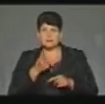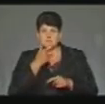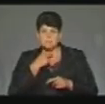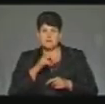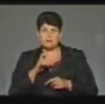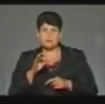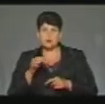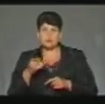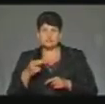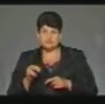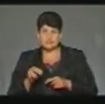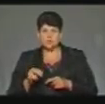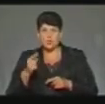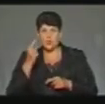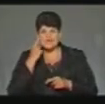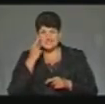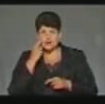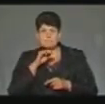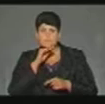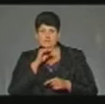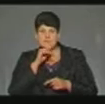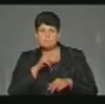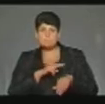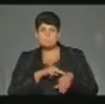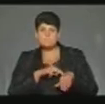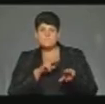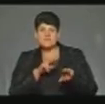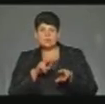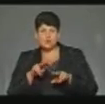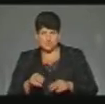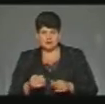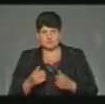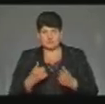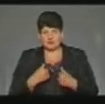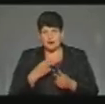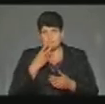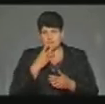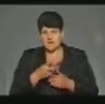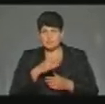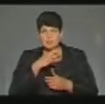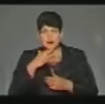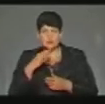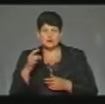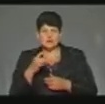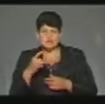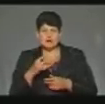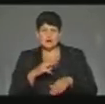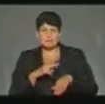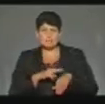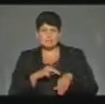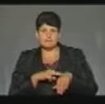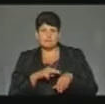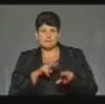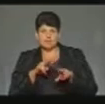Богдан оцінює професіоналізм саме патрульних, оскільки я бачила багато разів, як патрульні порушують